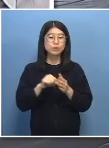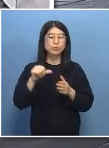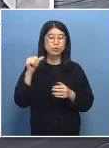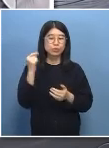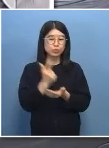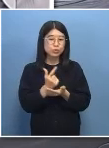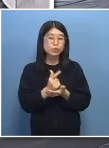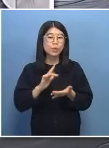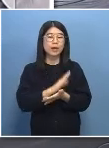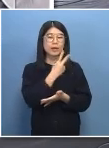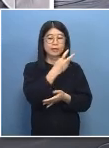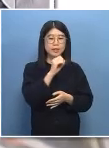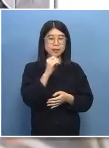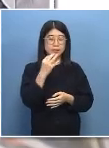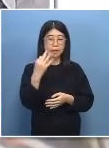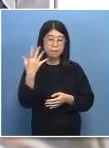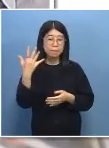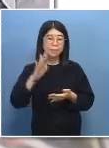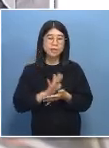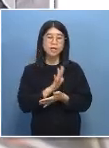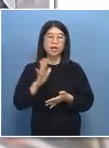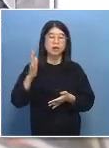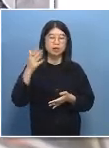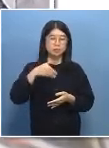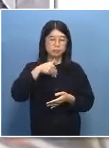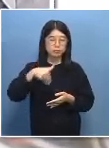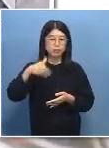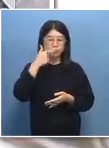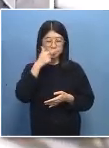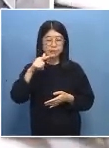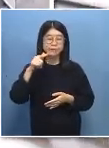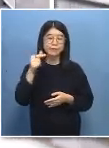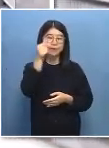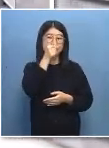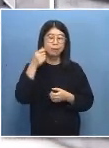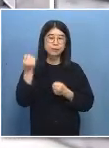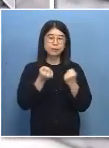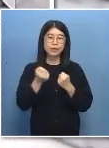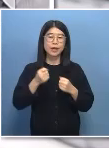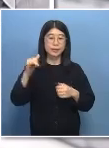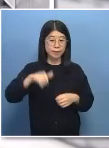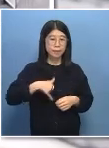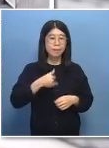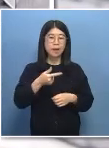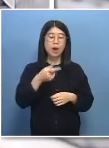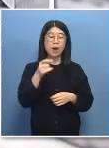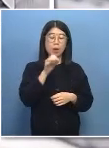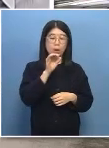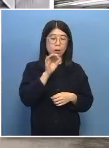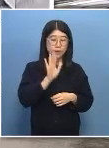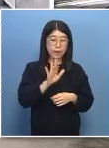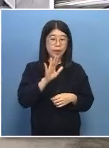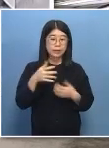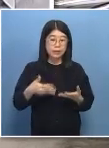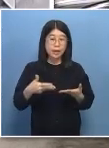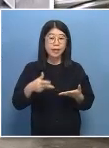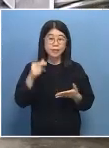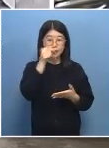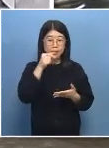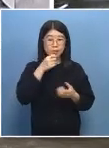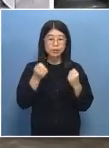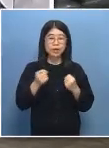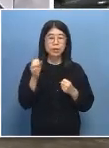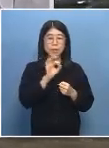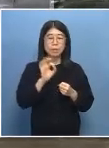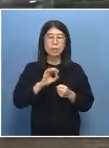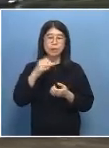去到2035年咧，就唔准新嘅燃油車入啫。你冇話我哋而家嘅燃油車